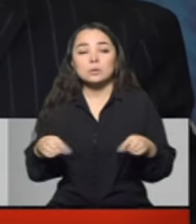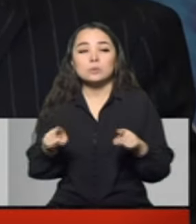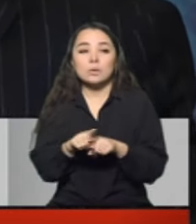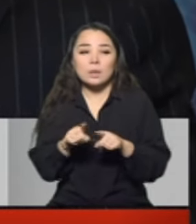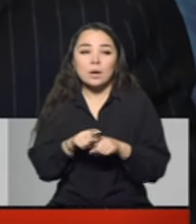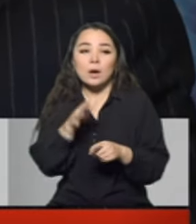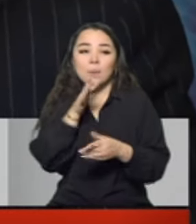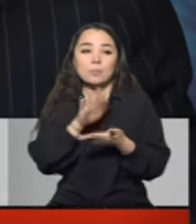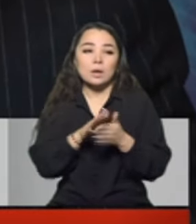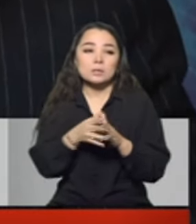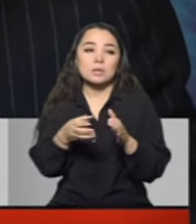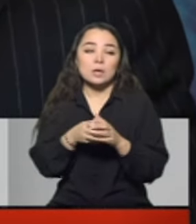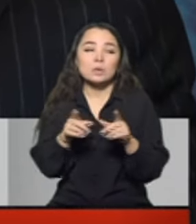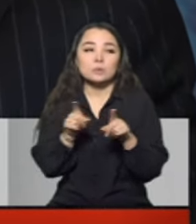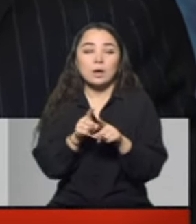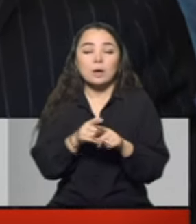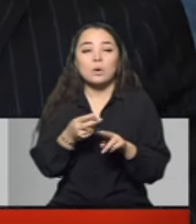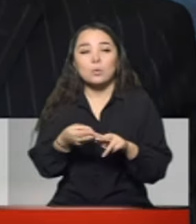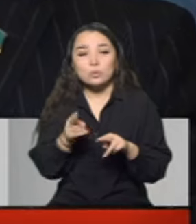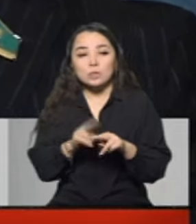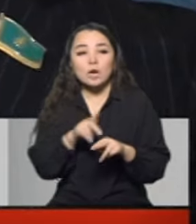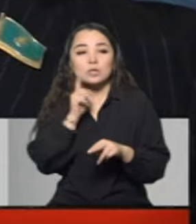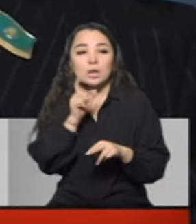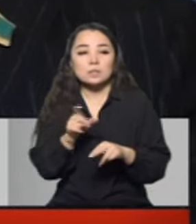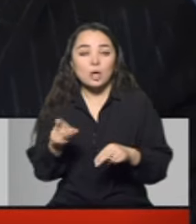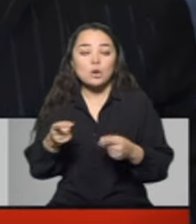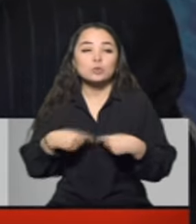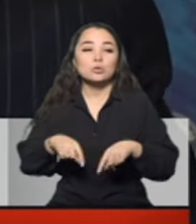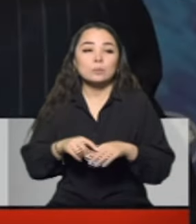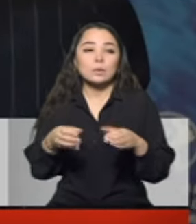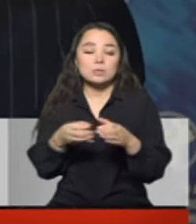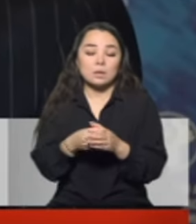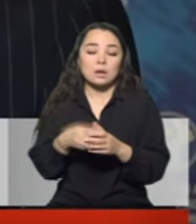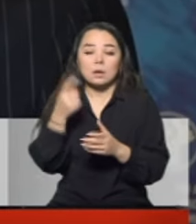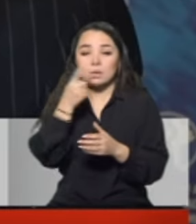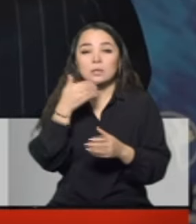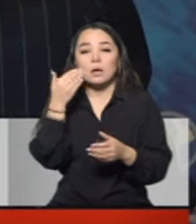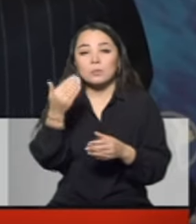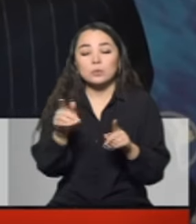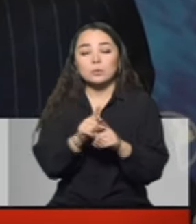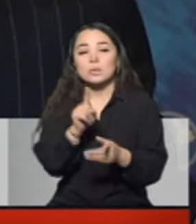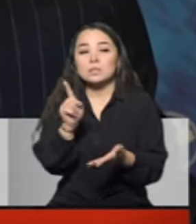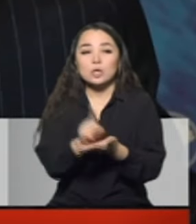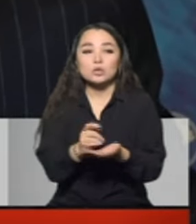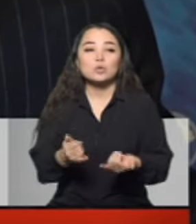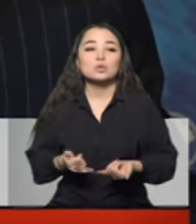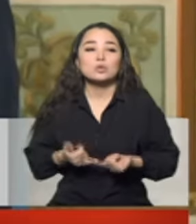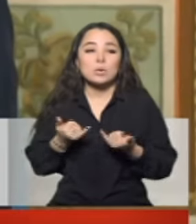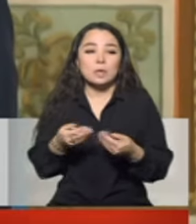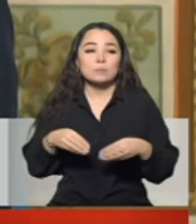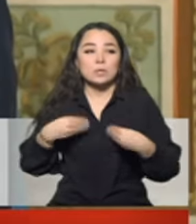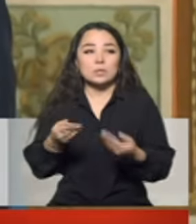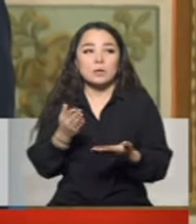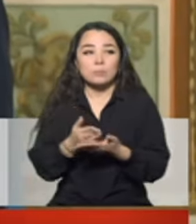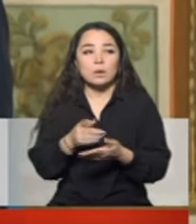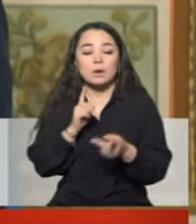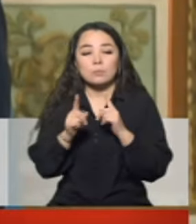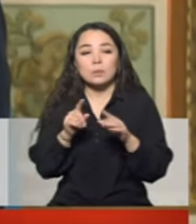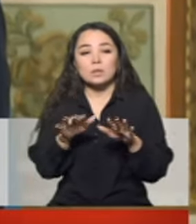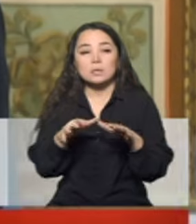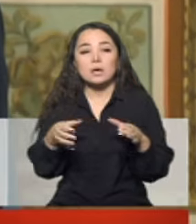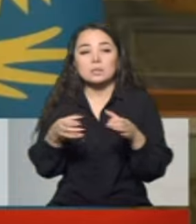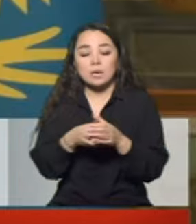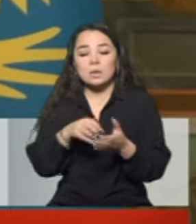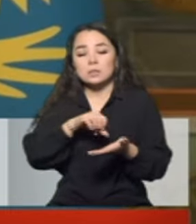түрлі моменттер болатқан жағдайды біз енді осы жастар ұйымының тарапынан өзіміздің тиісті ұсыныстарды беретін боламыз. Палата төрағасы